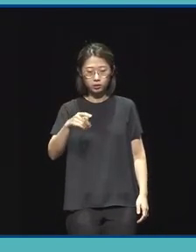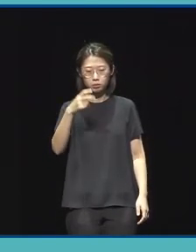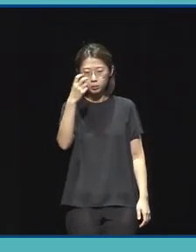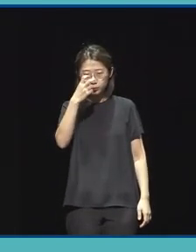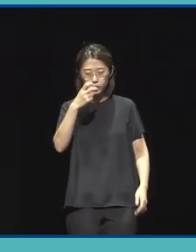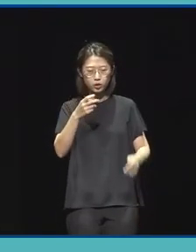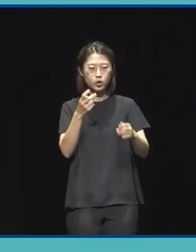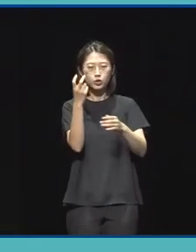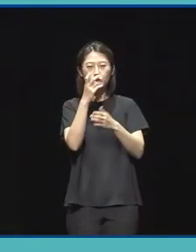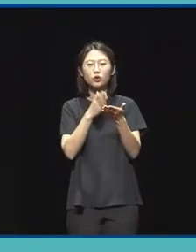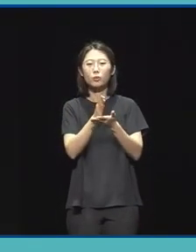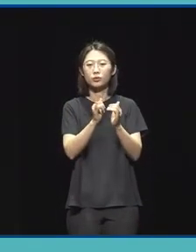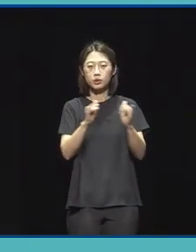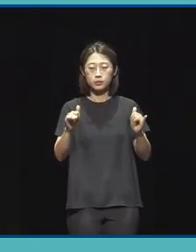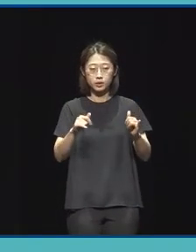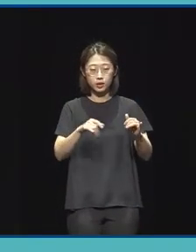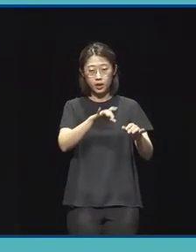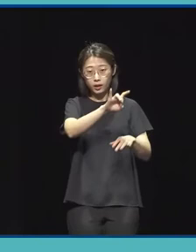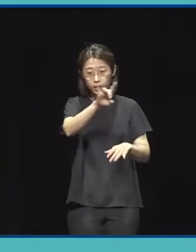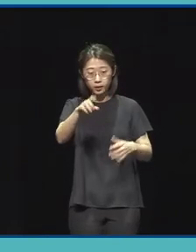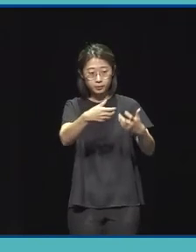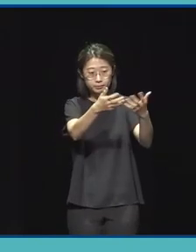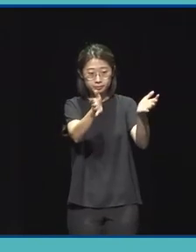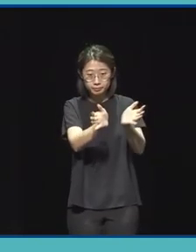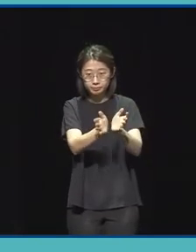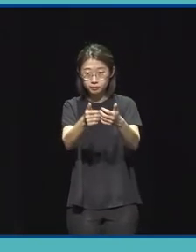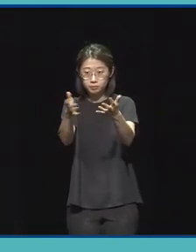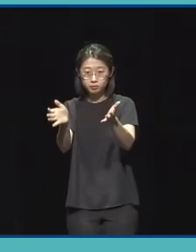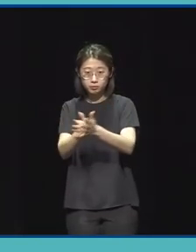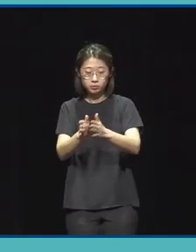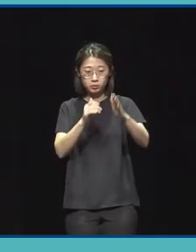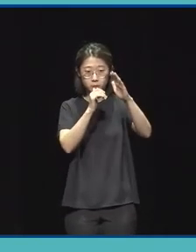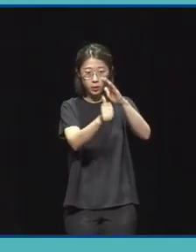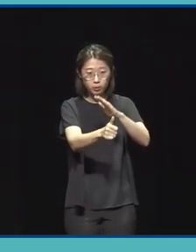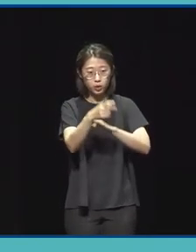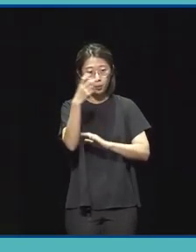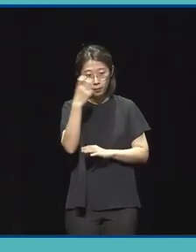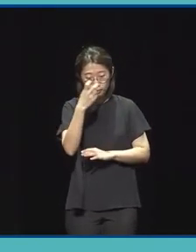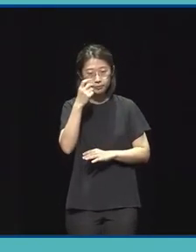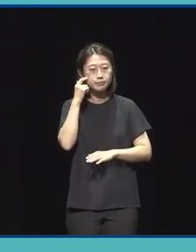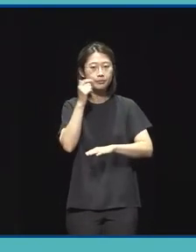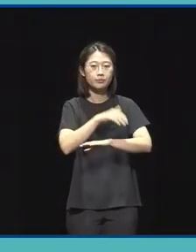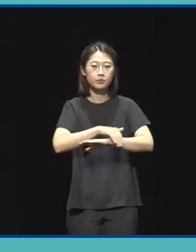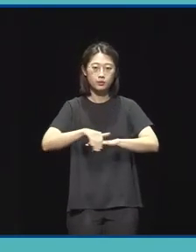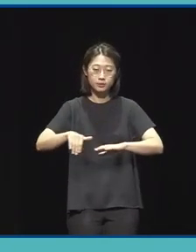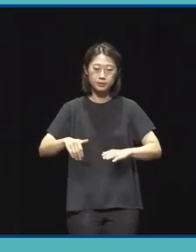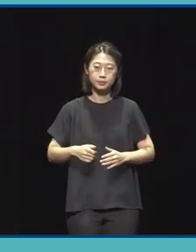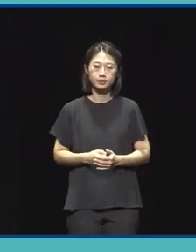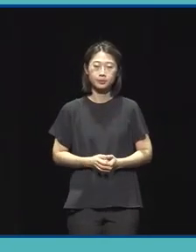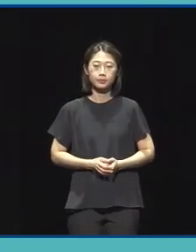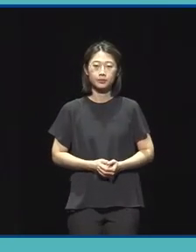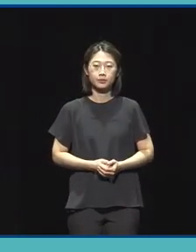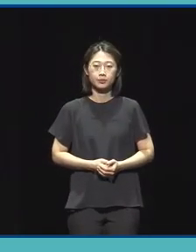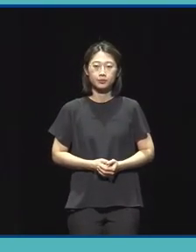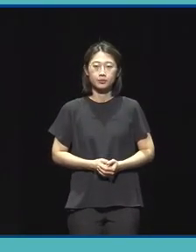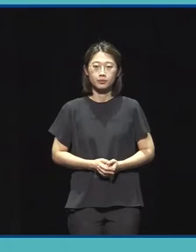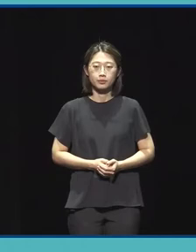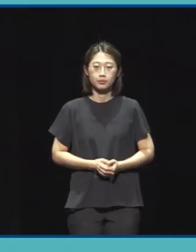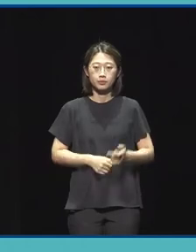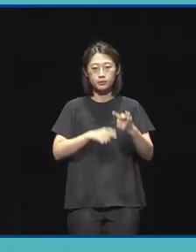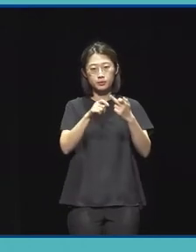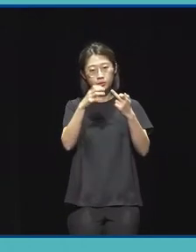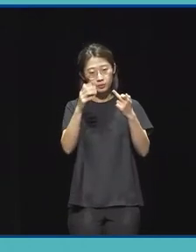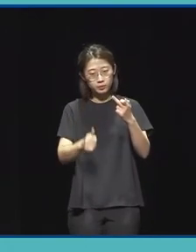전문가 모니터링 그리고 각 저희 사무처 담당자 모니터링이 같이 병행될 예정이고요 연말에 저희가 그이